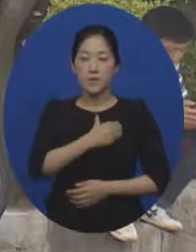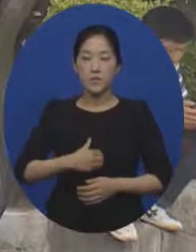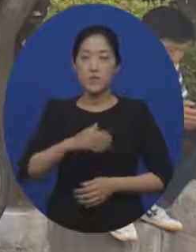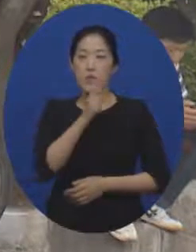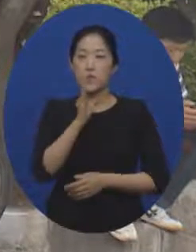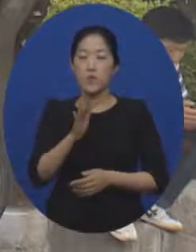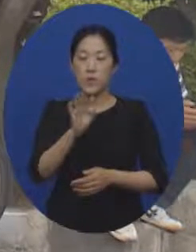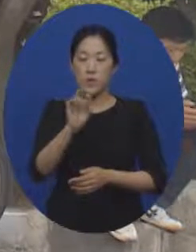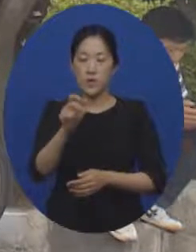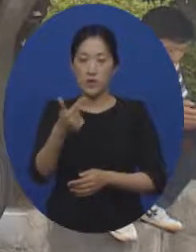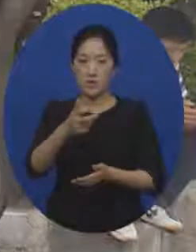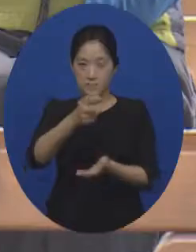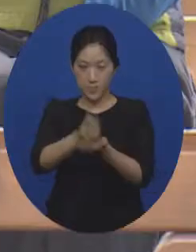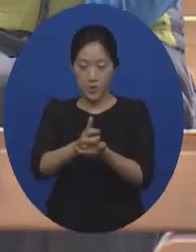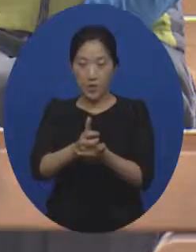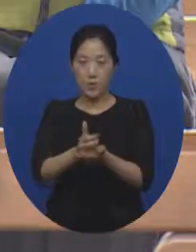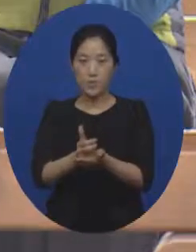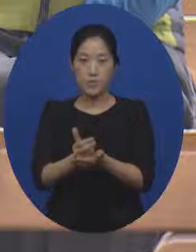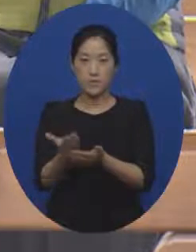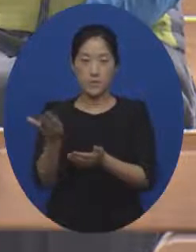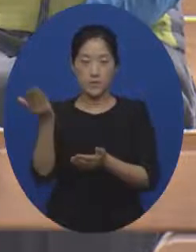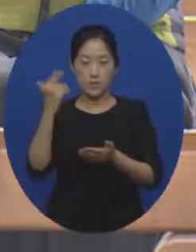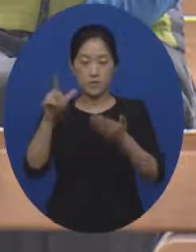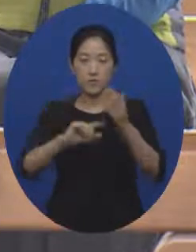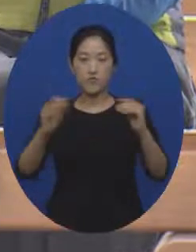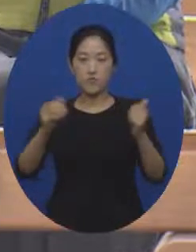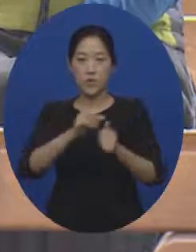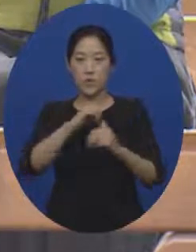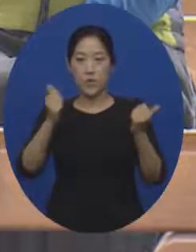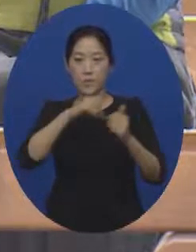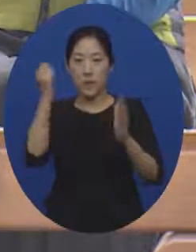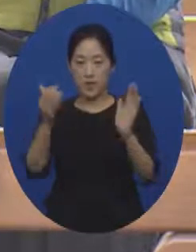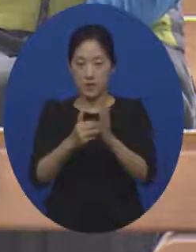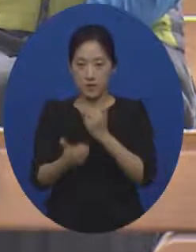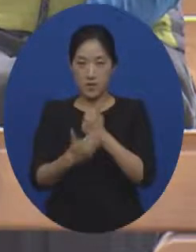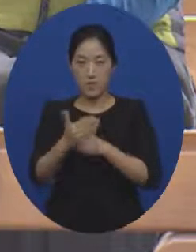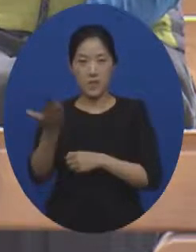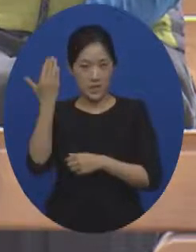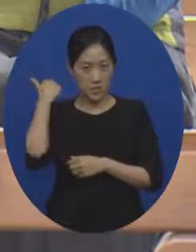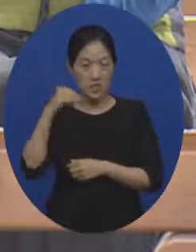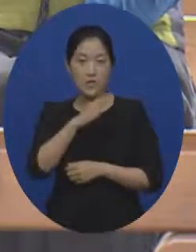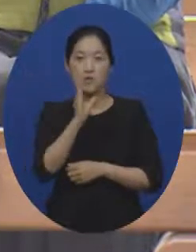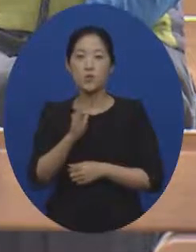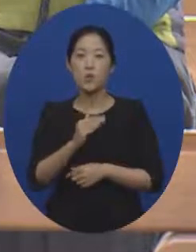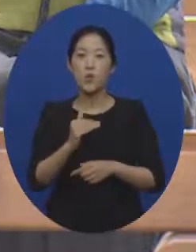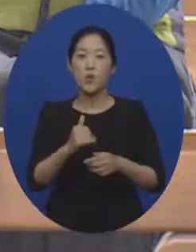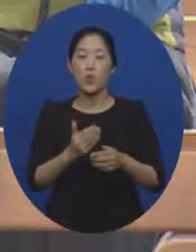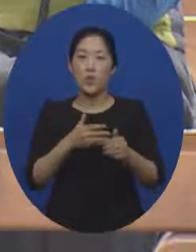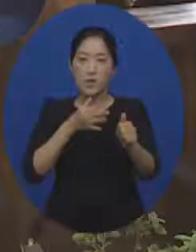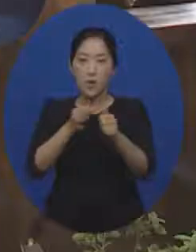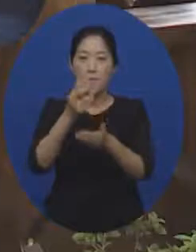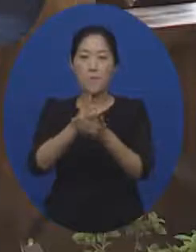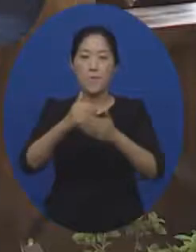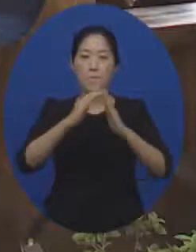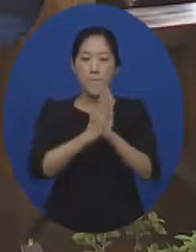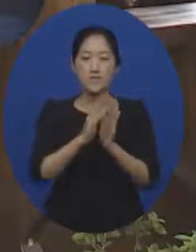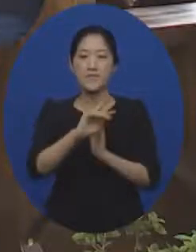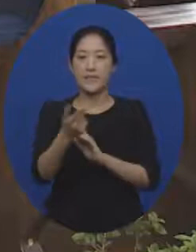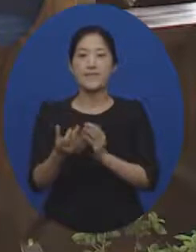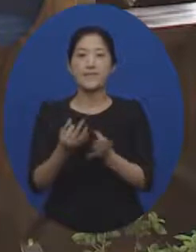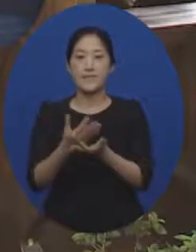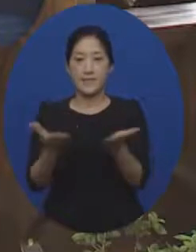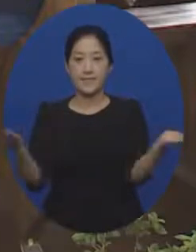기초연금법은 지난 5월 국회 본회의에 통과돼 기존의 기초노령연금법이 폐지되고 전면 시행될